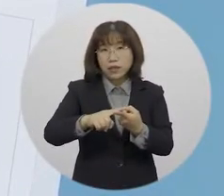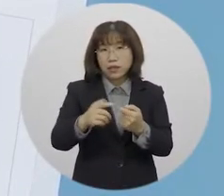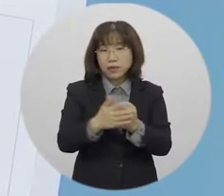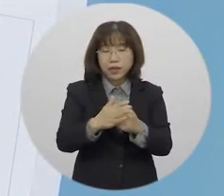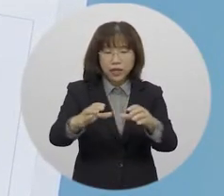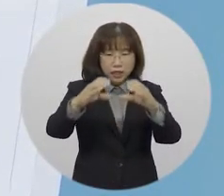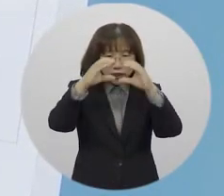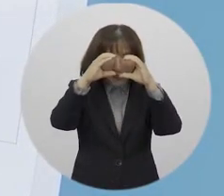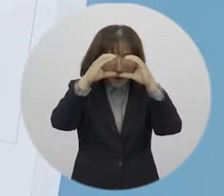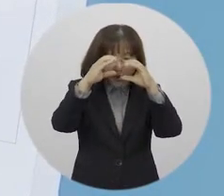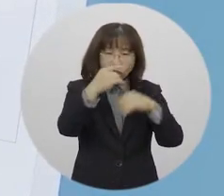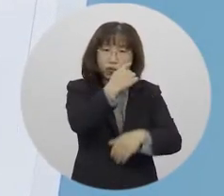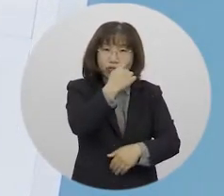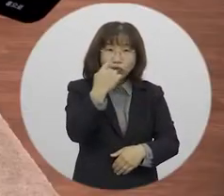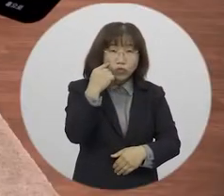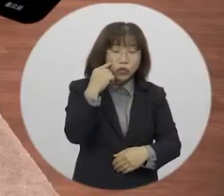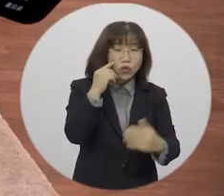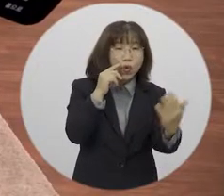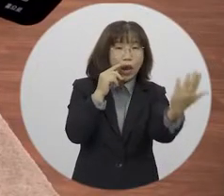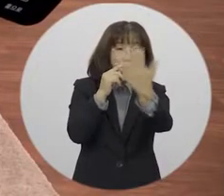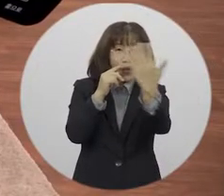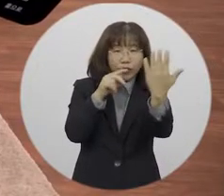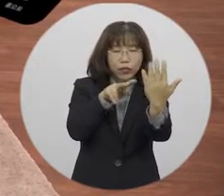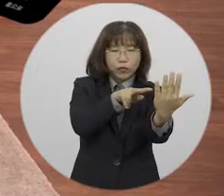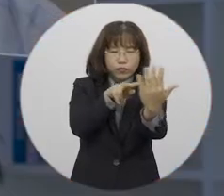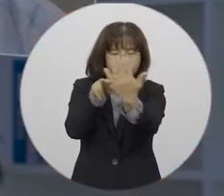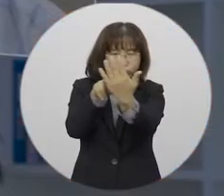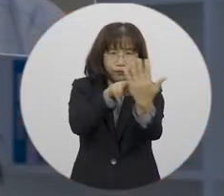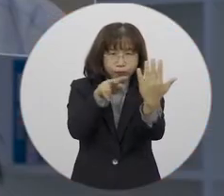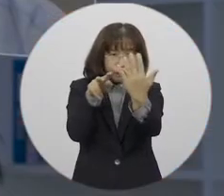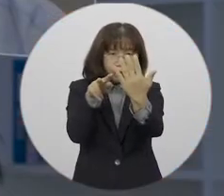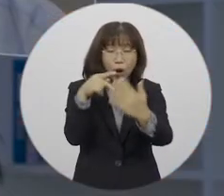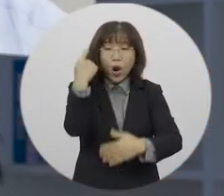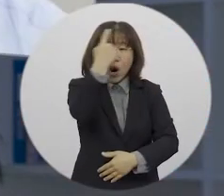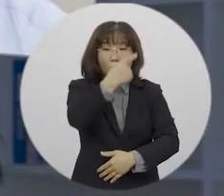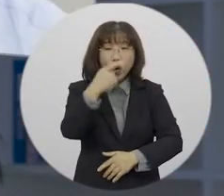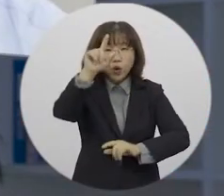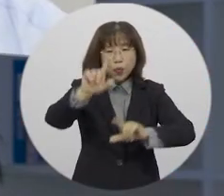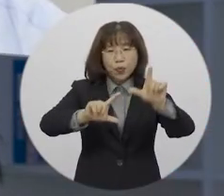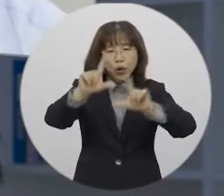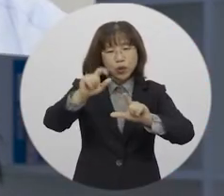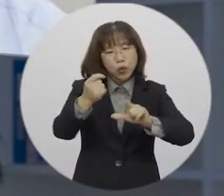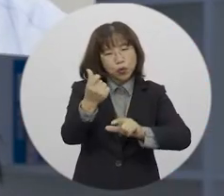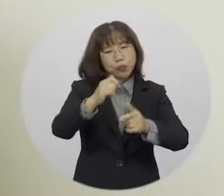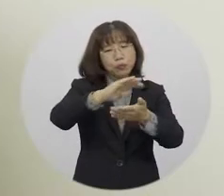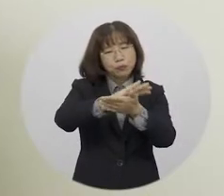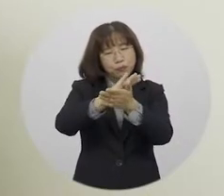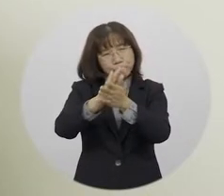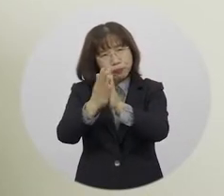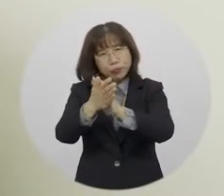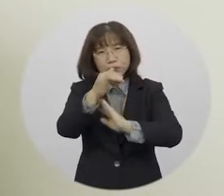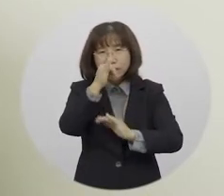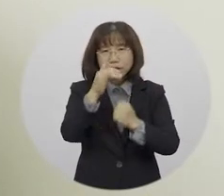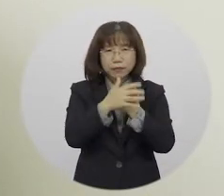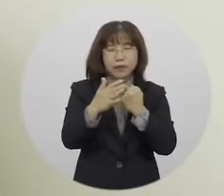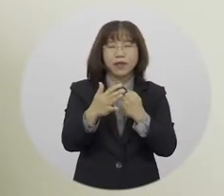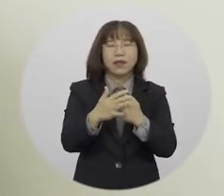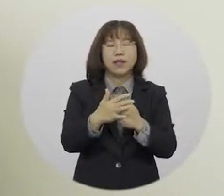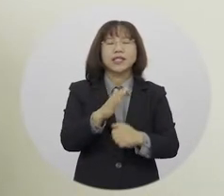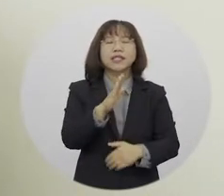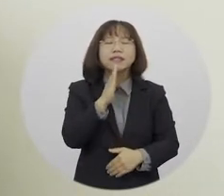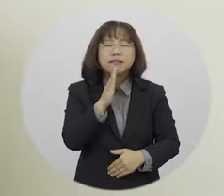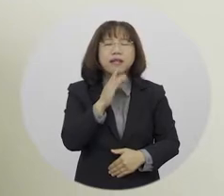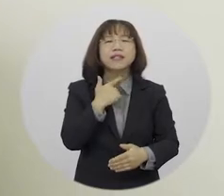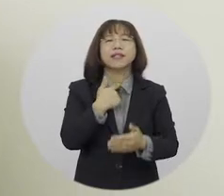만큼 기기를 착용한 이용자 시선에 따라 화면이 움직이고 면접관의 표정도 달라져 면접 상황을 생생하게 체험할